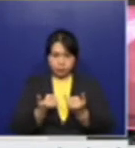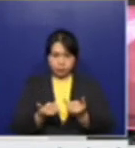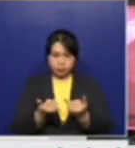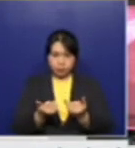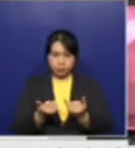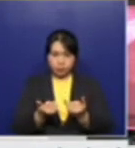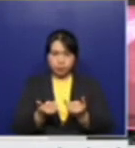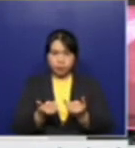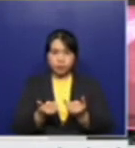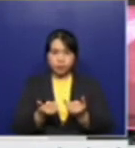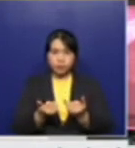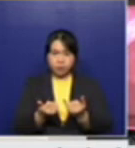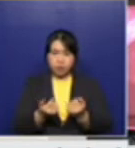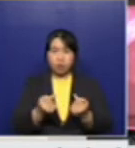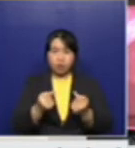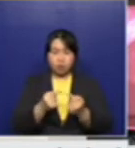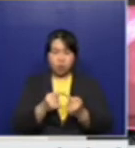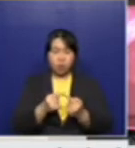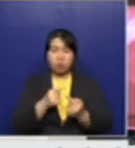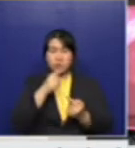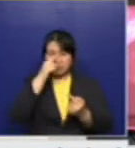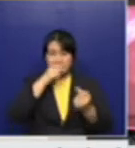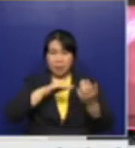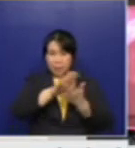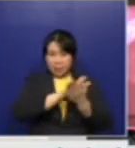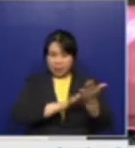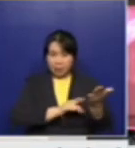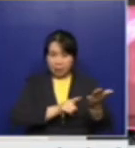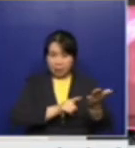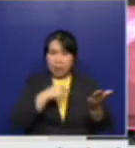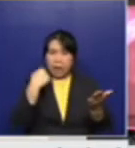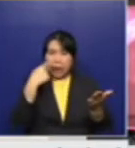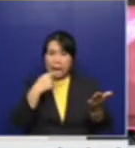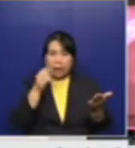ครับอนาคตของประเทศเนี่ยอยู่กับลูกหล